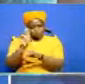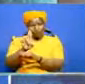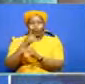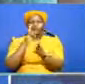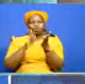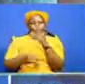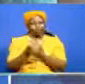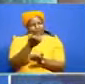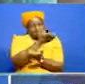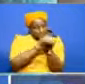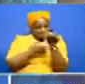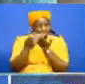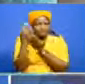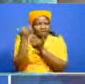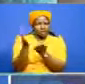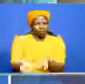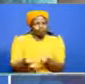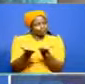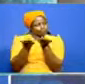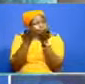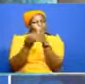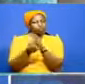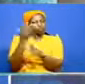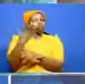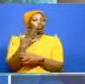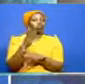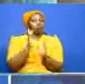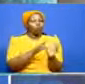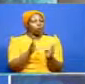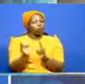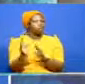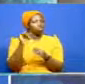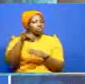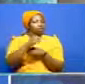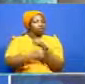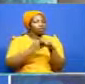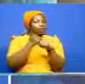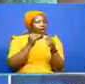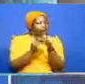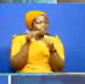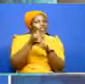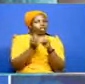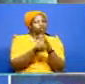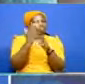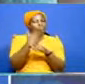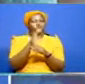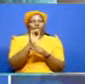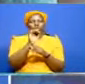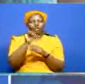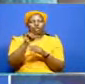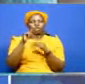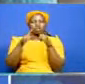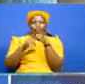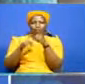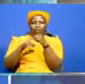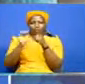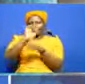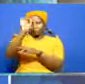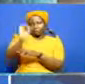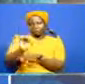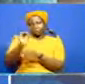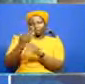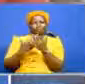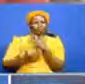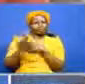uchumi unatarajiwa kurejelea ukuaji wake wa kawaida mwaka huu. Hii ni baada ya kukua kwa asilimia 0.6 mwaka